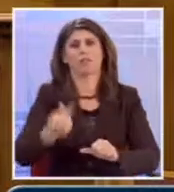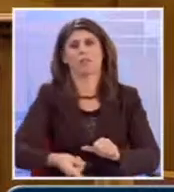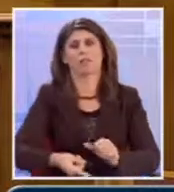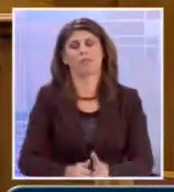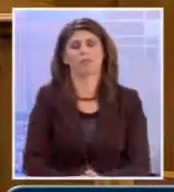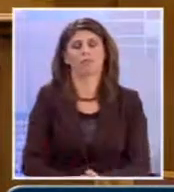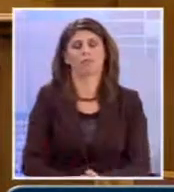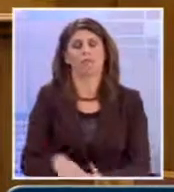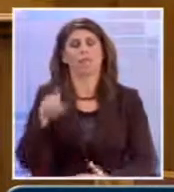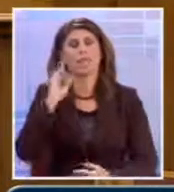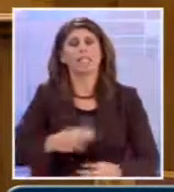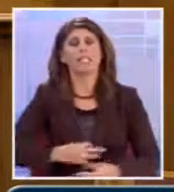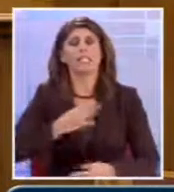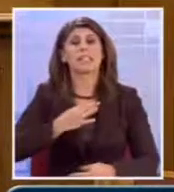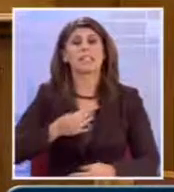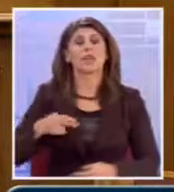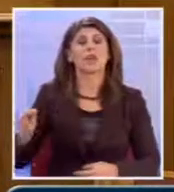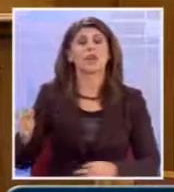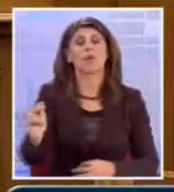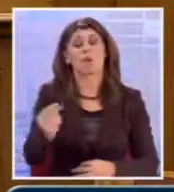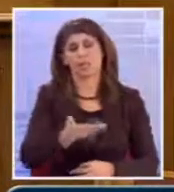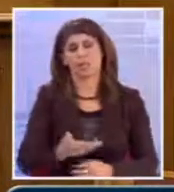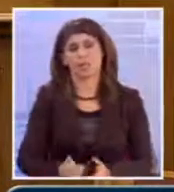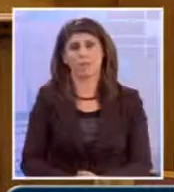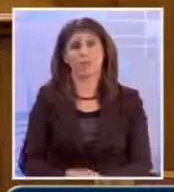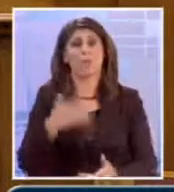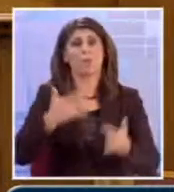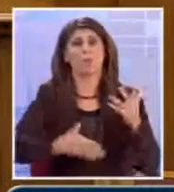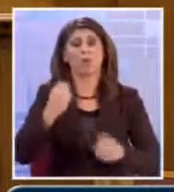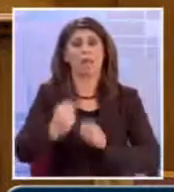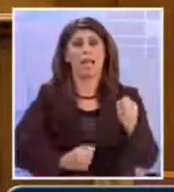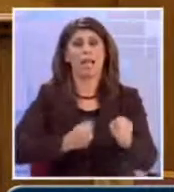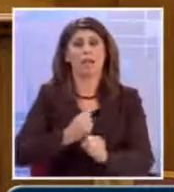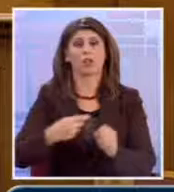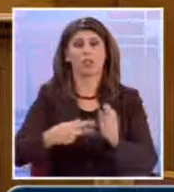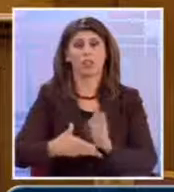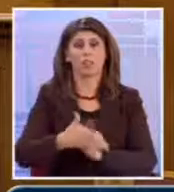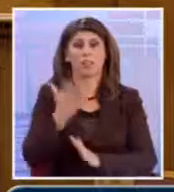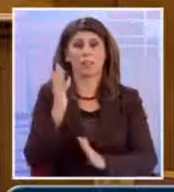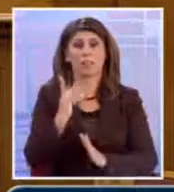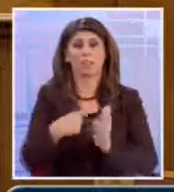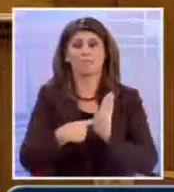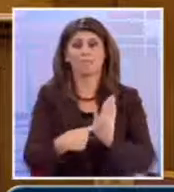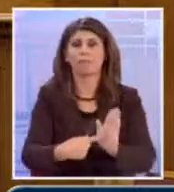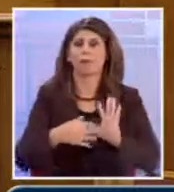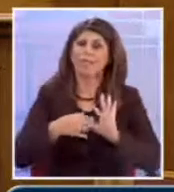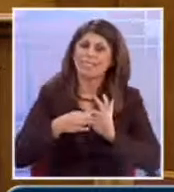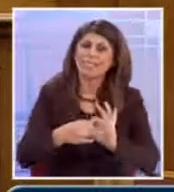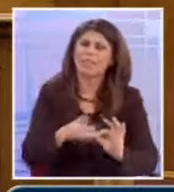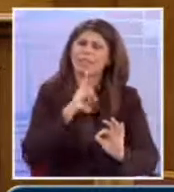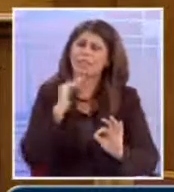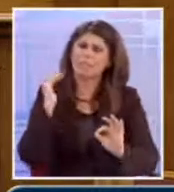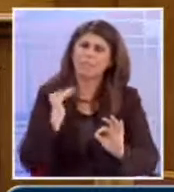Κυρίες και κύριοι βουλευτές, ο προϋπολογισμός του έτους 2015 αποτυπώνει τη συνέχιση της